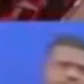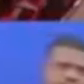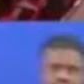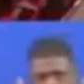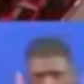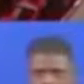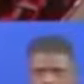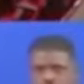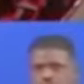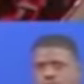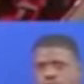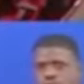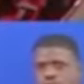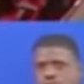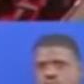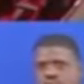Rosemary